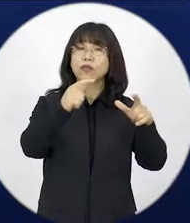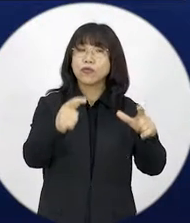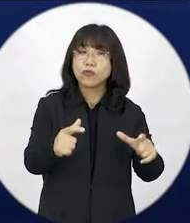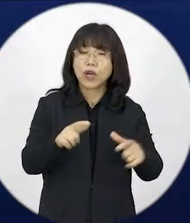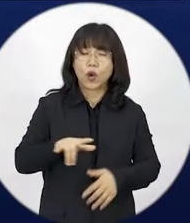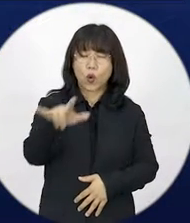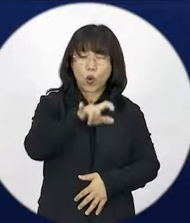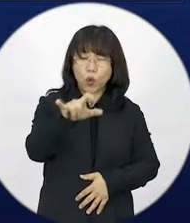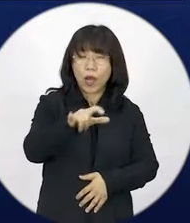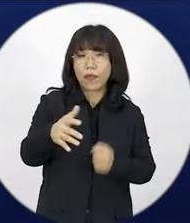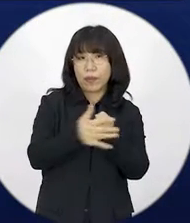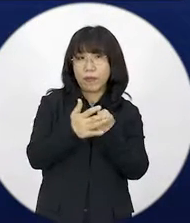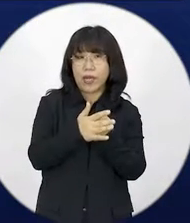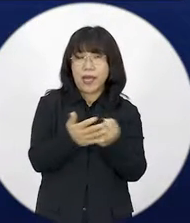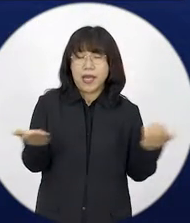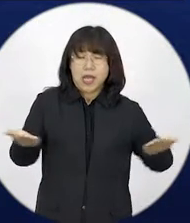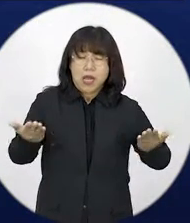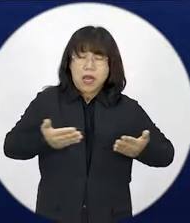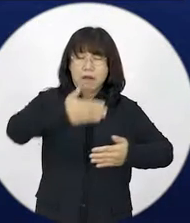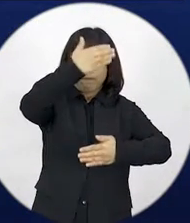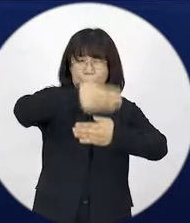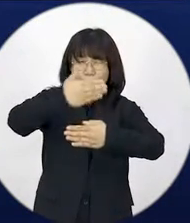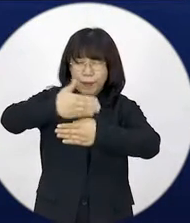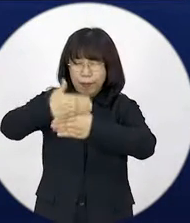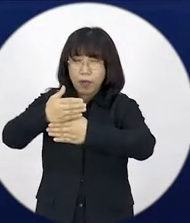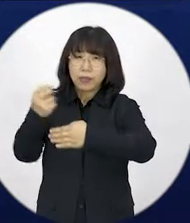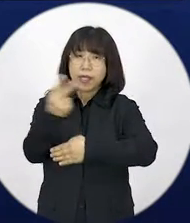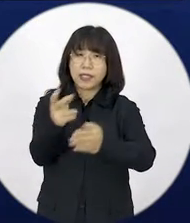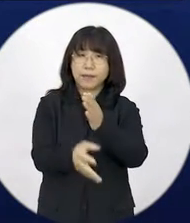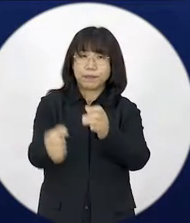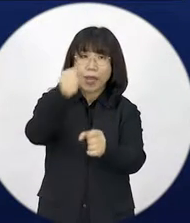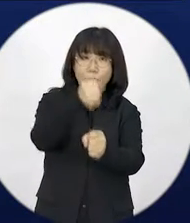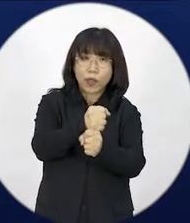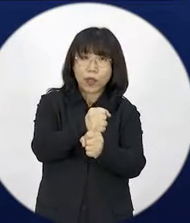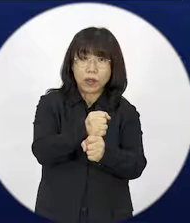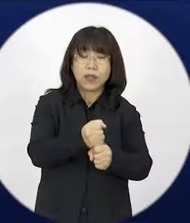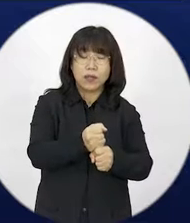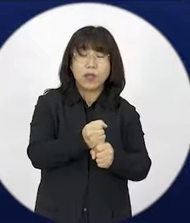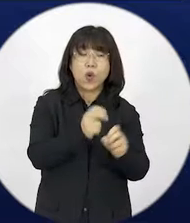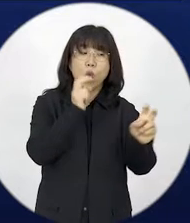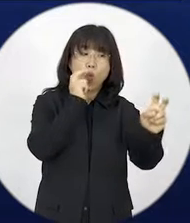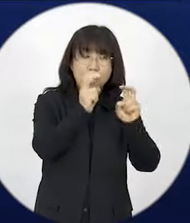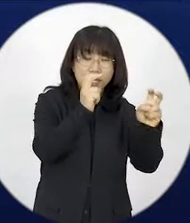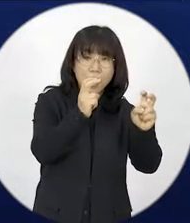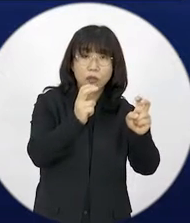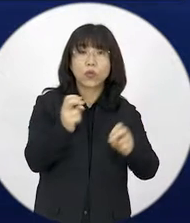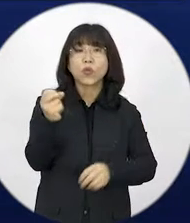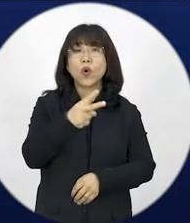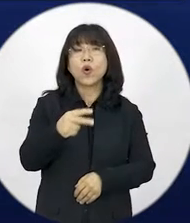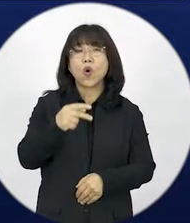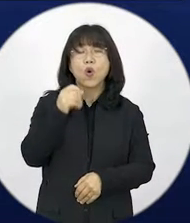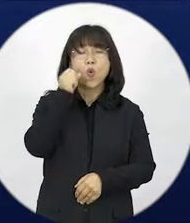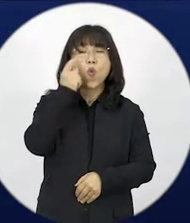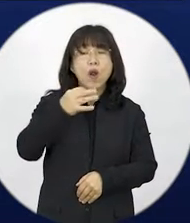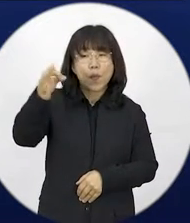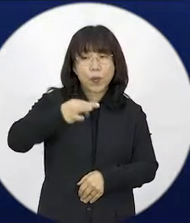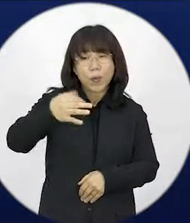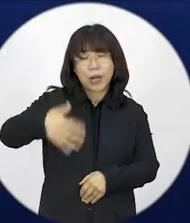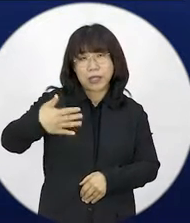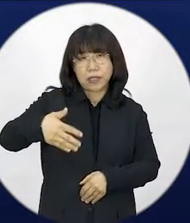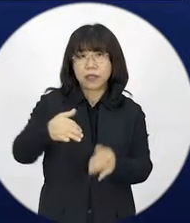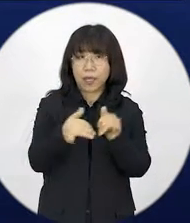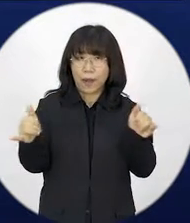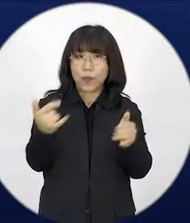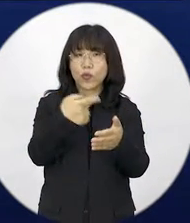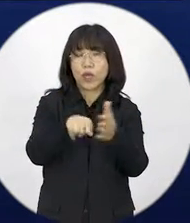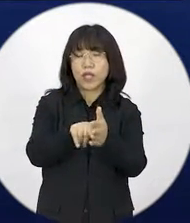강서구가 코로나19로 폐업한 후 재창업한 소상공인과 무급휴직 근로자를 위한 지원책을 마련하고 시행에